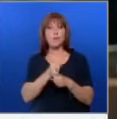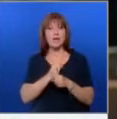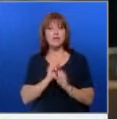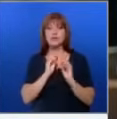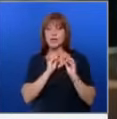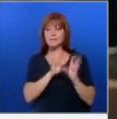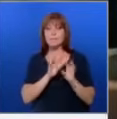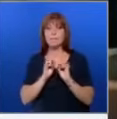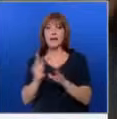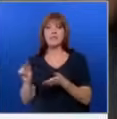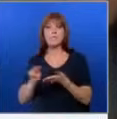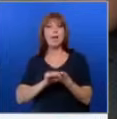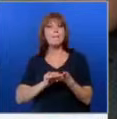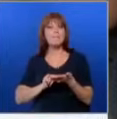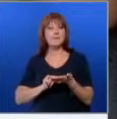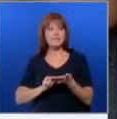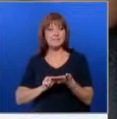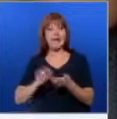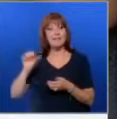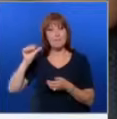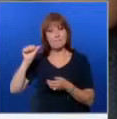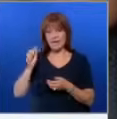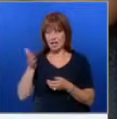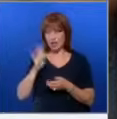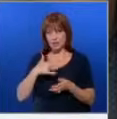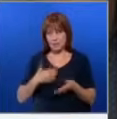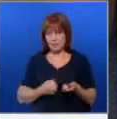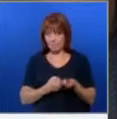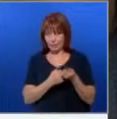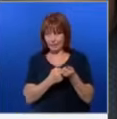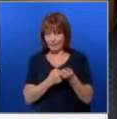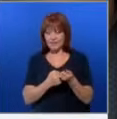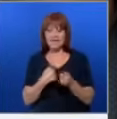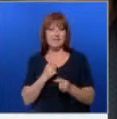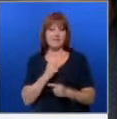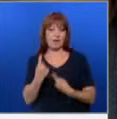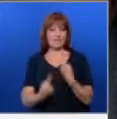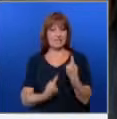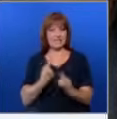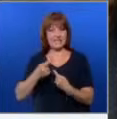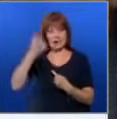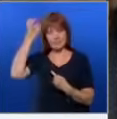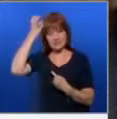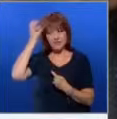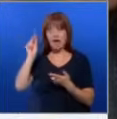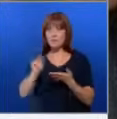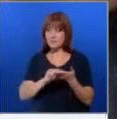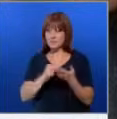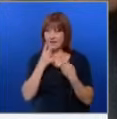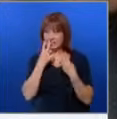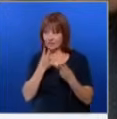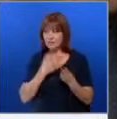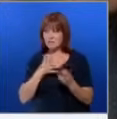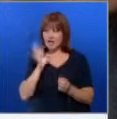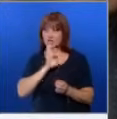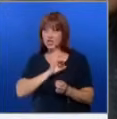първо на партиите, дали са готови да подкрепят нашия втори мандат. Ние няма да разиграваме държавата. Ако от писмата видиме, че има шанс за